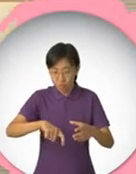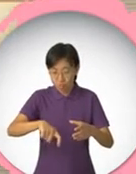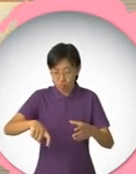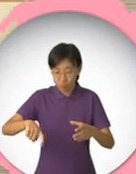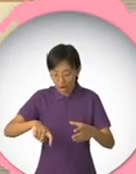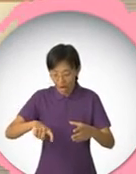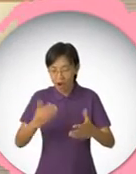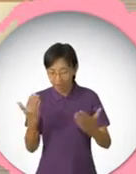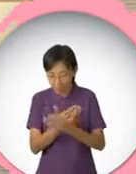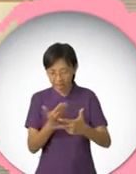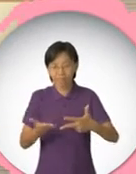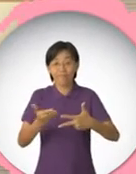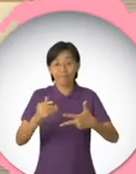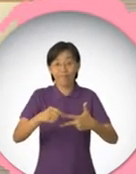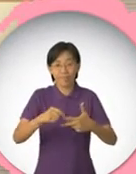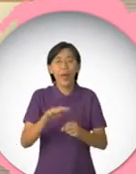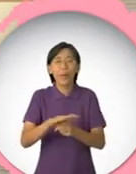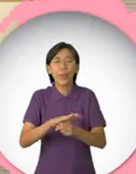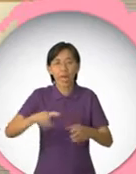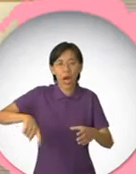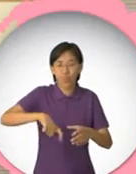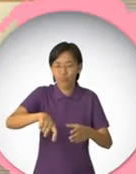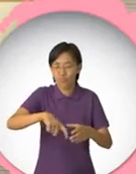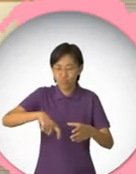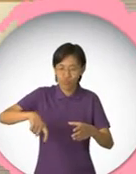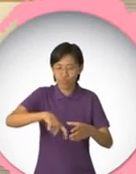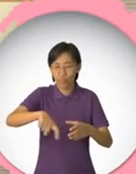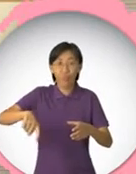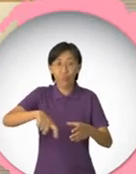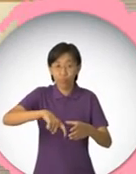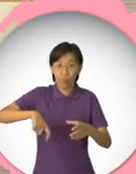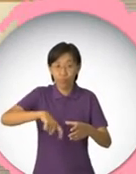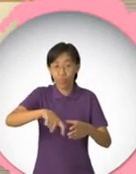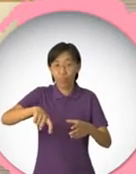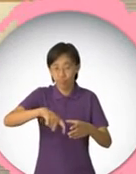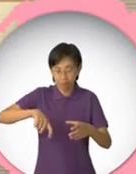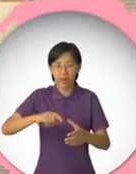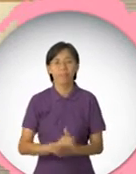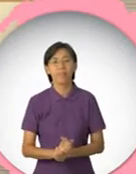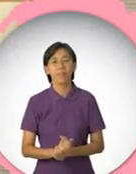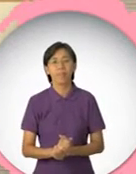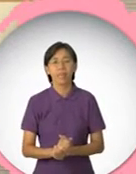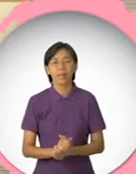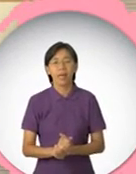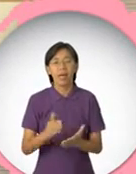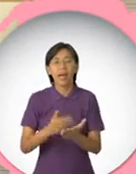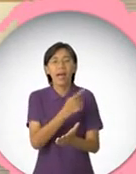ดนะคะเราจะนวดจนกระทั่งผงแป้งมันเข้ากันดีค่ะแล้วถึงจะใส่ส่วนของเนยขาว ครับ